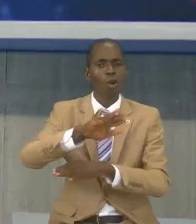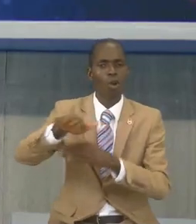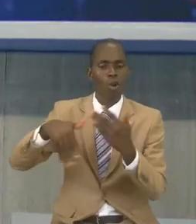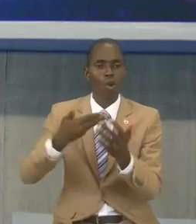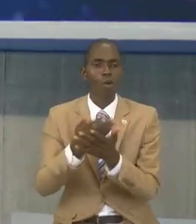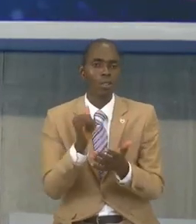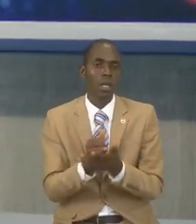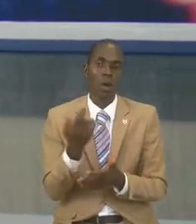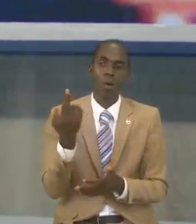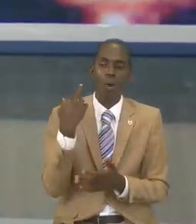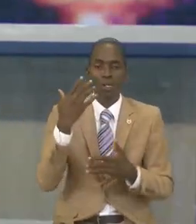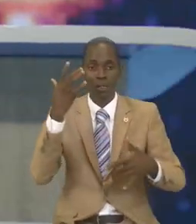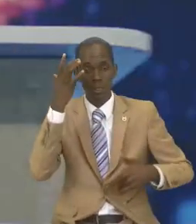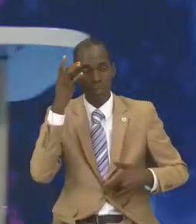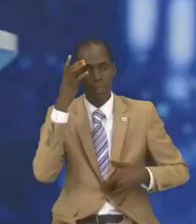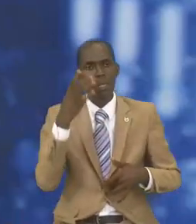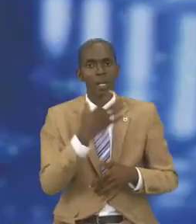il guérit tous les malades.